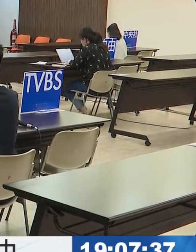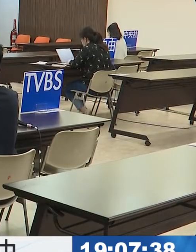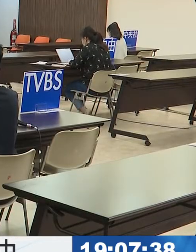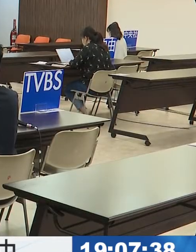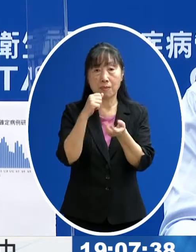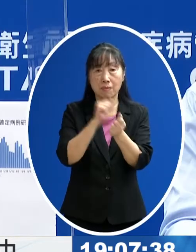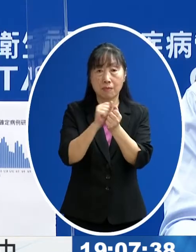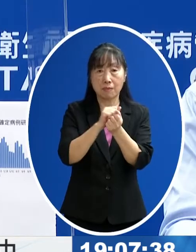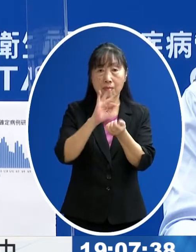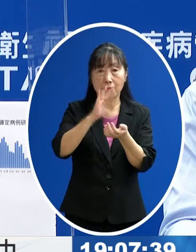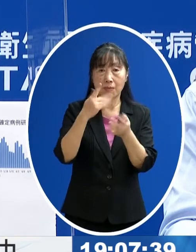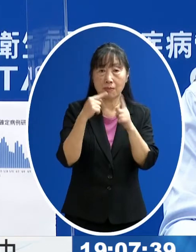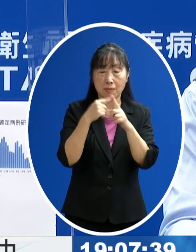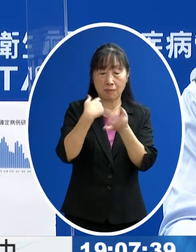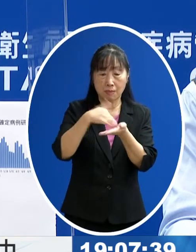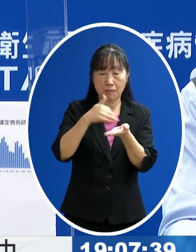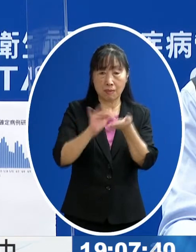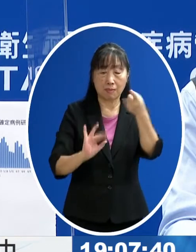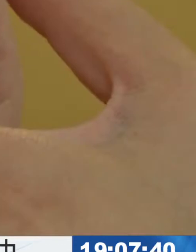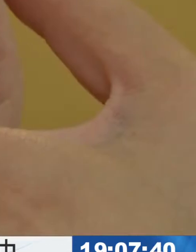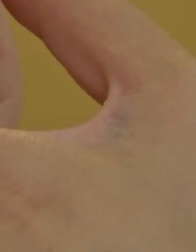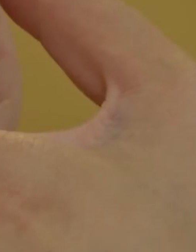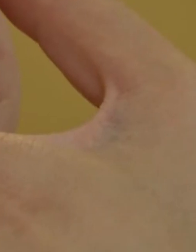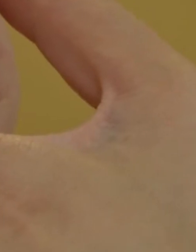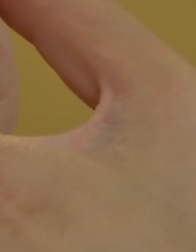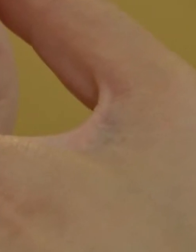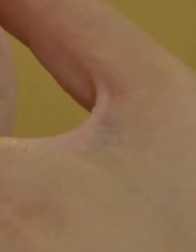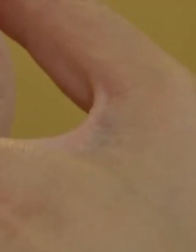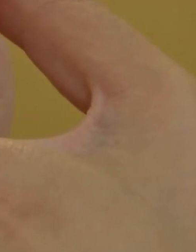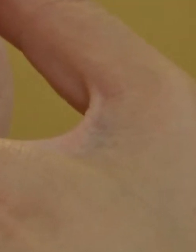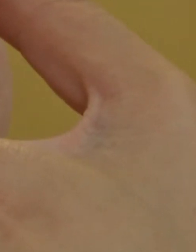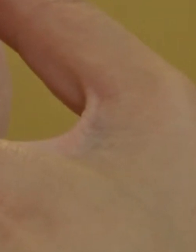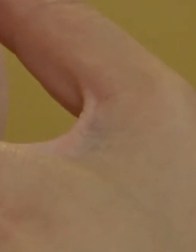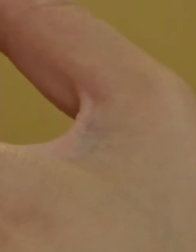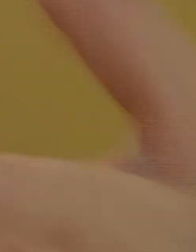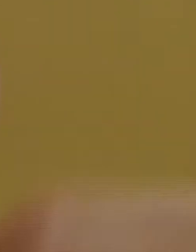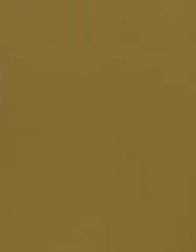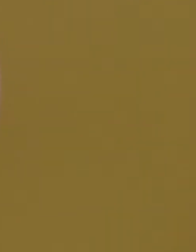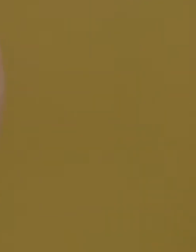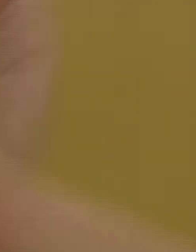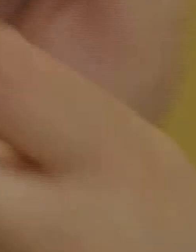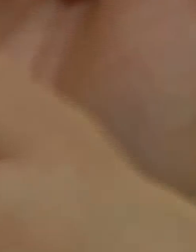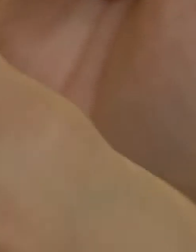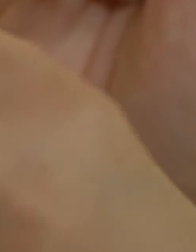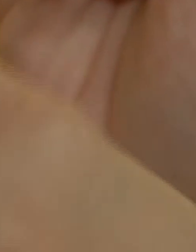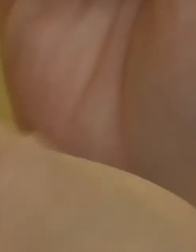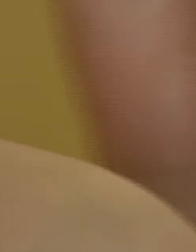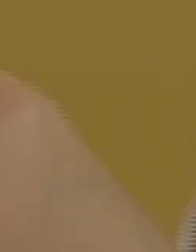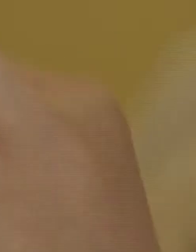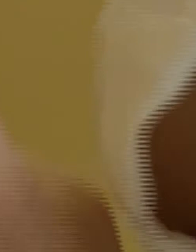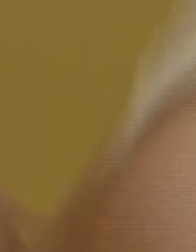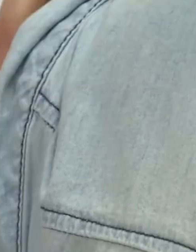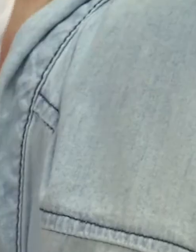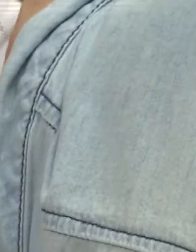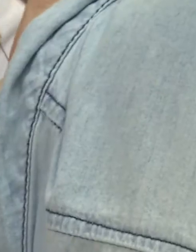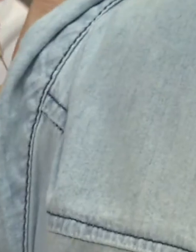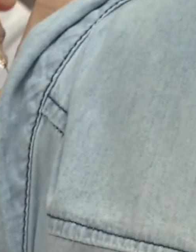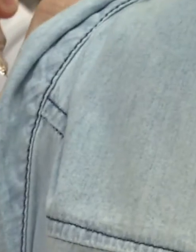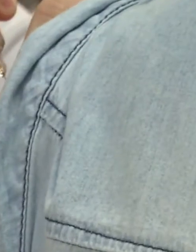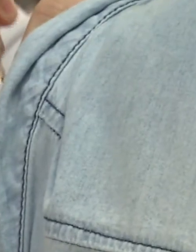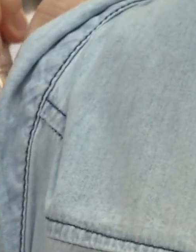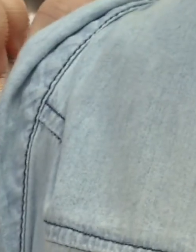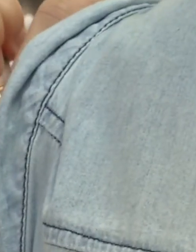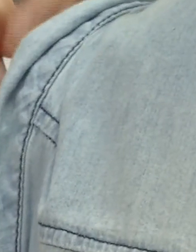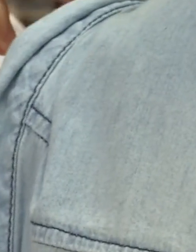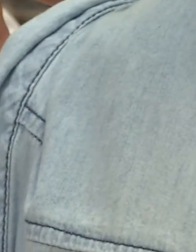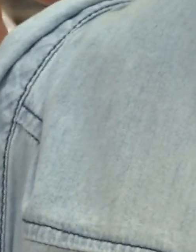接就把它算全额进去。 至于75岁以上长者，则是以往年流感疫苗接种率